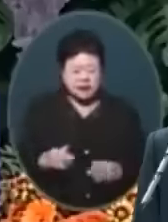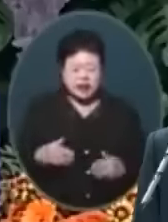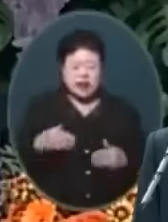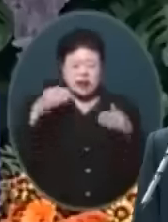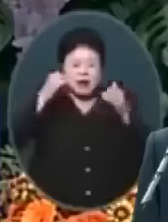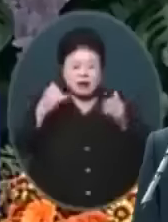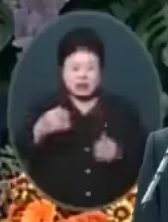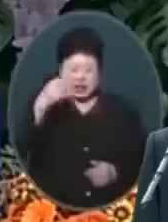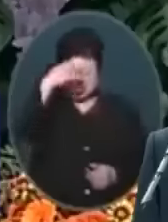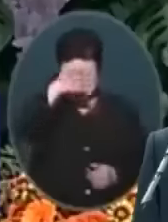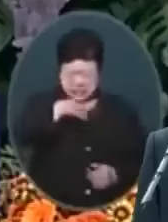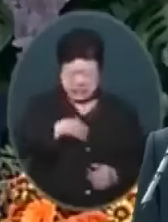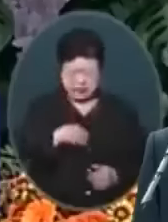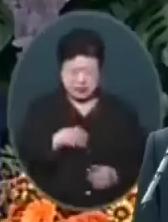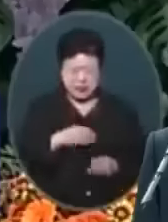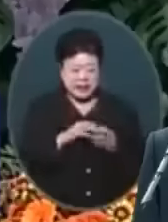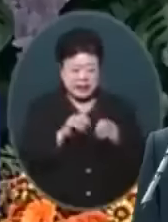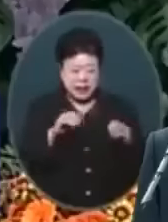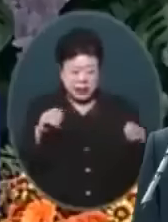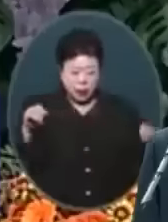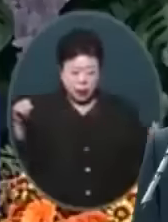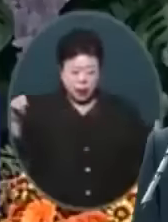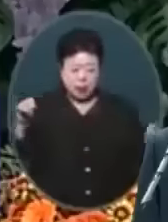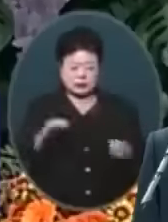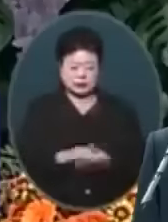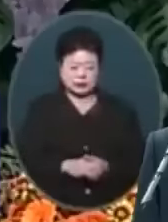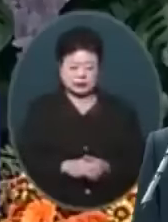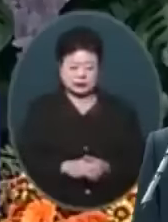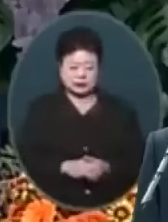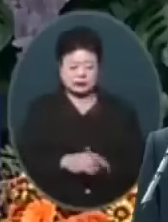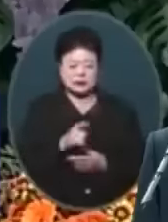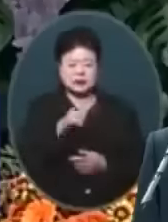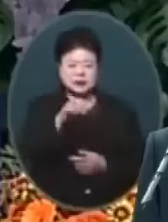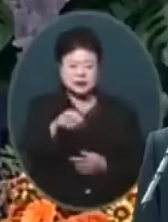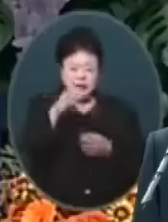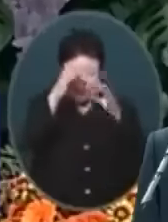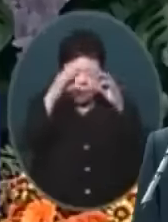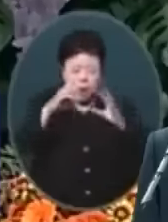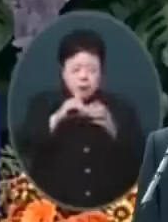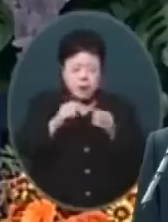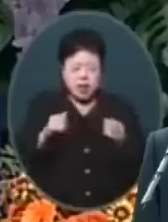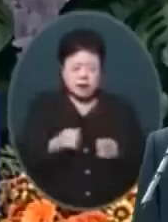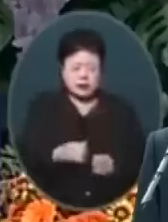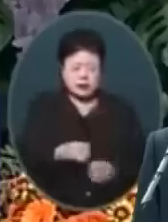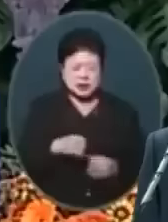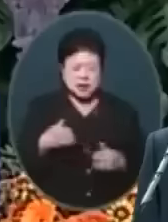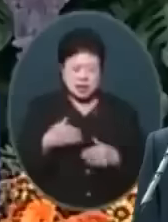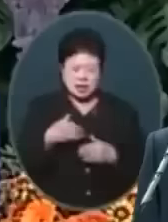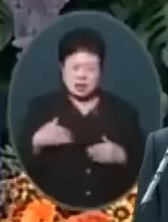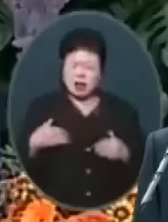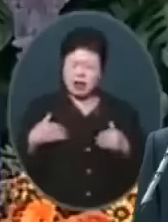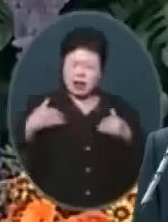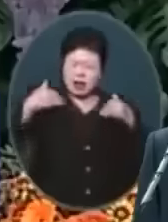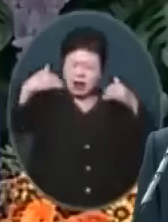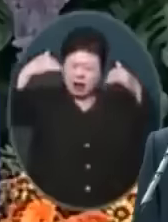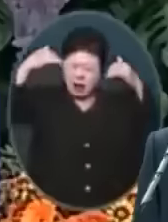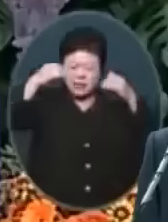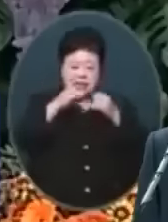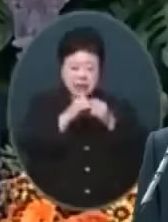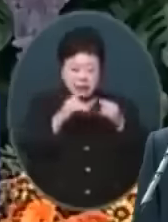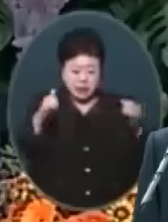정탐한 땅은 그 주민을 삼키는 땅이요 거기서 본 모든 백성은 신장이 장대한